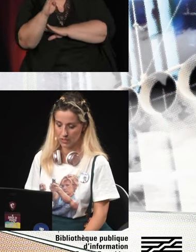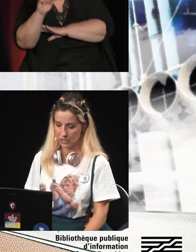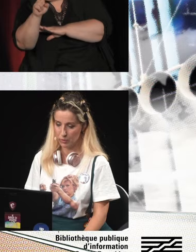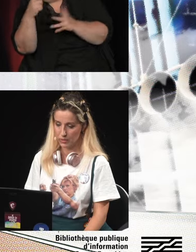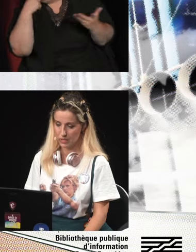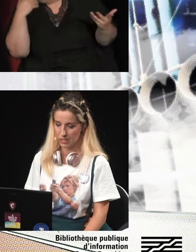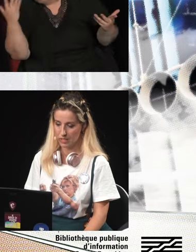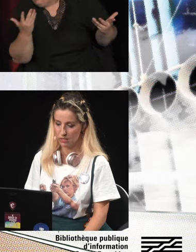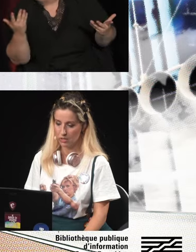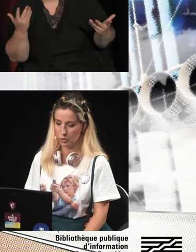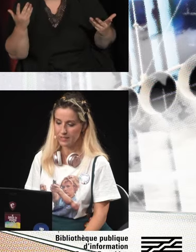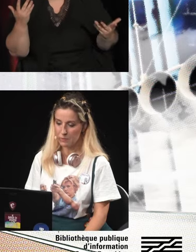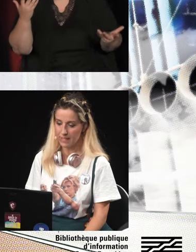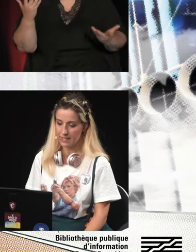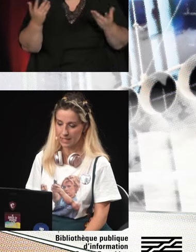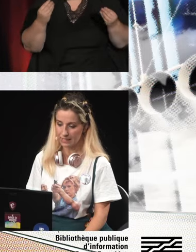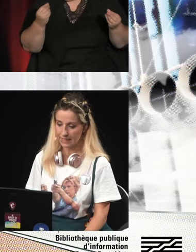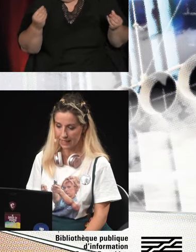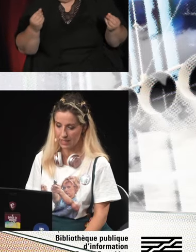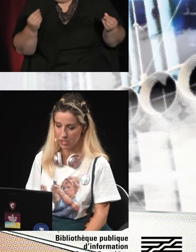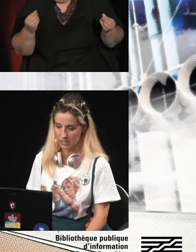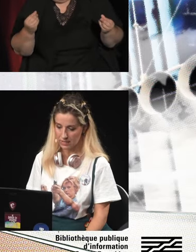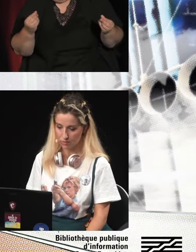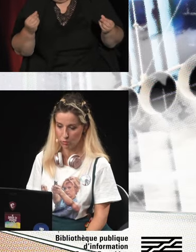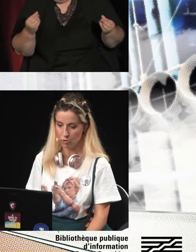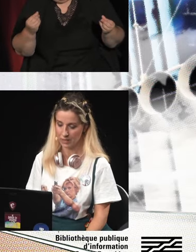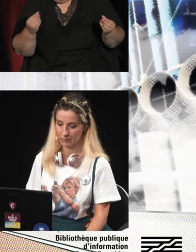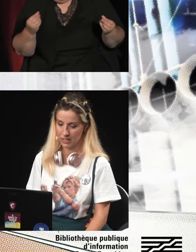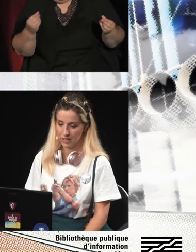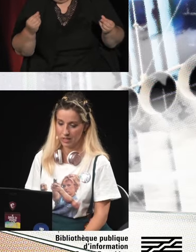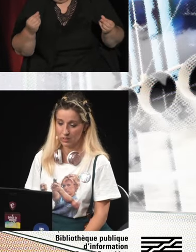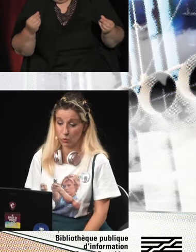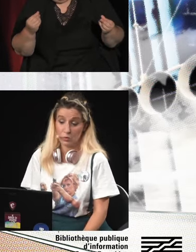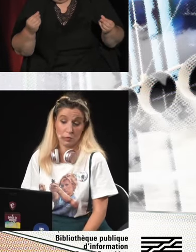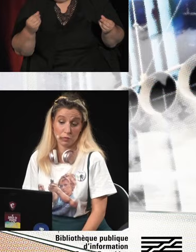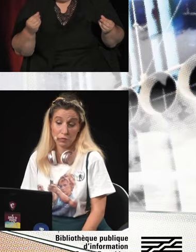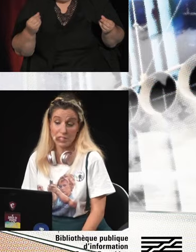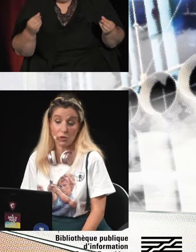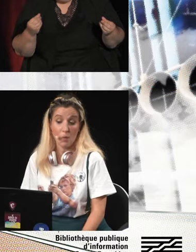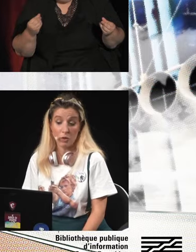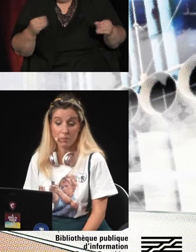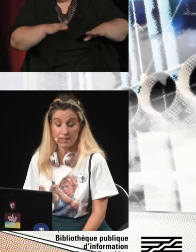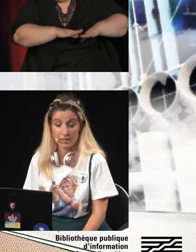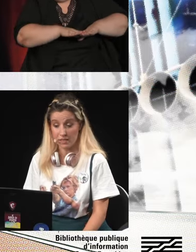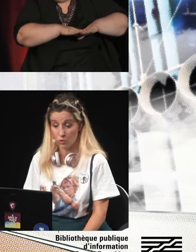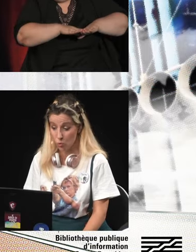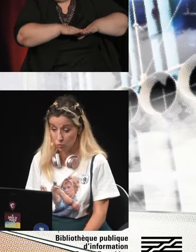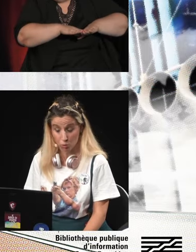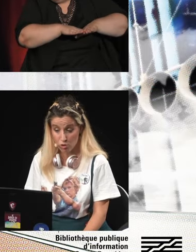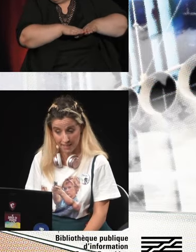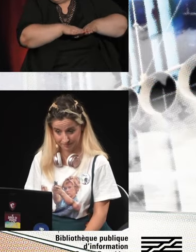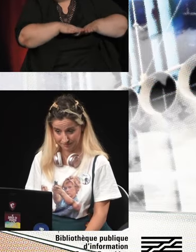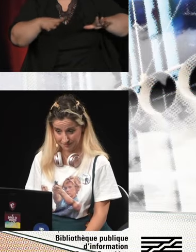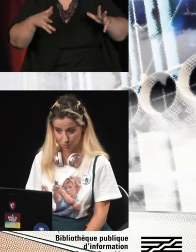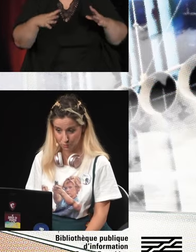Comment expliquer la hitbox? C'est le tas de pixels qui réagit si vous le touchez. Donc, vous vous dites normalement, bah, c'est le